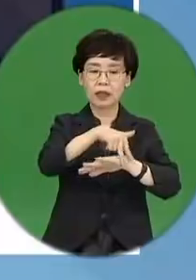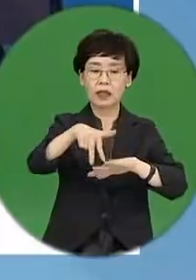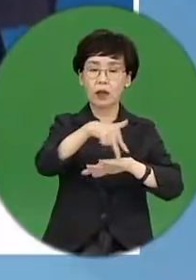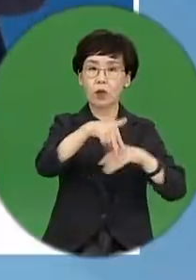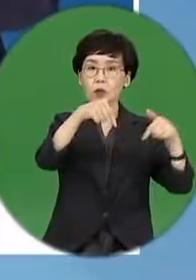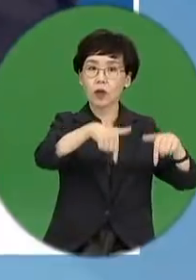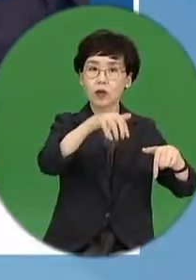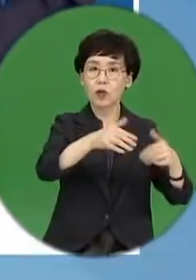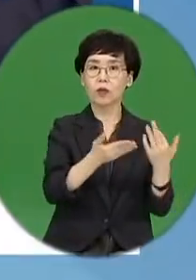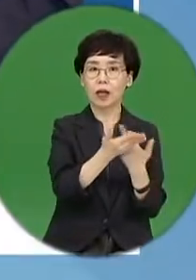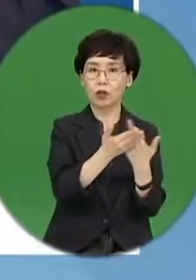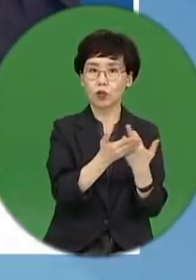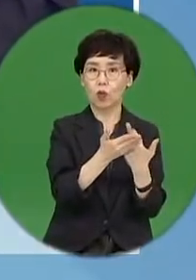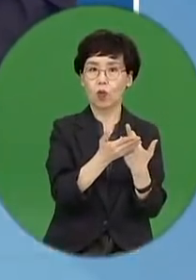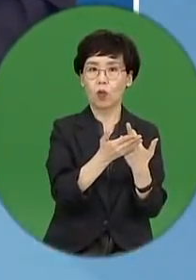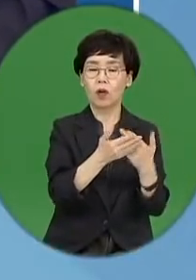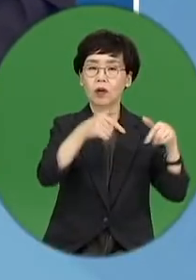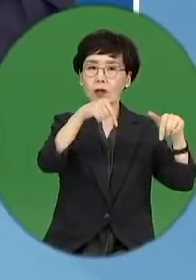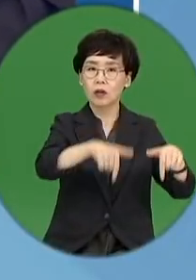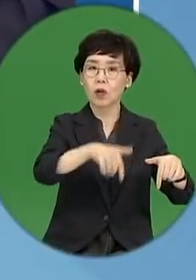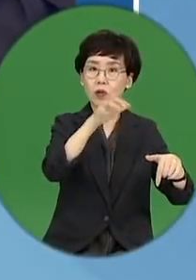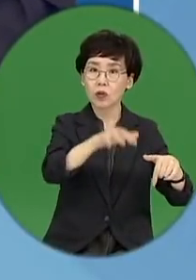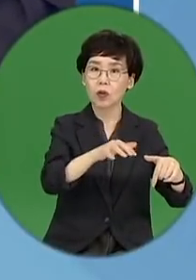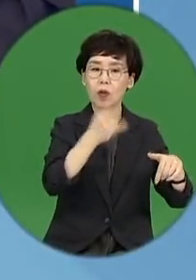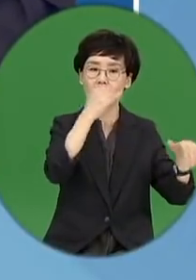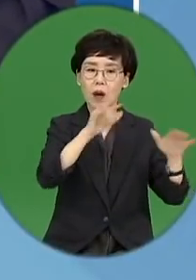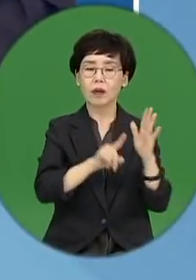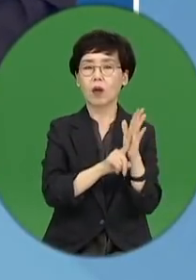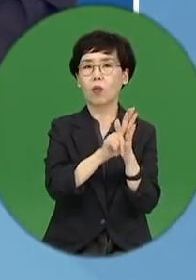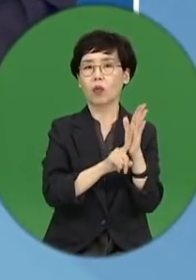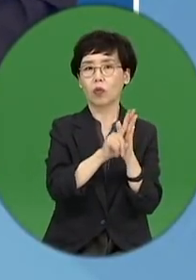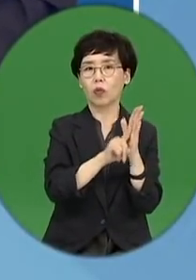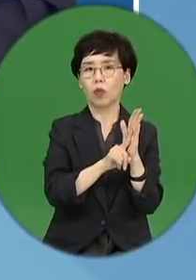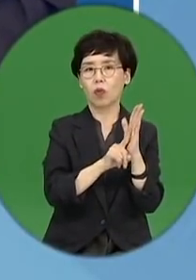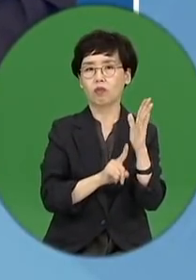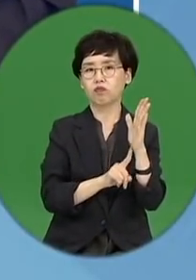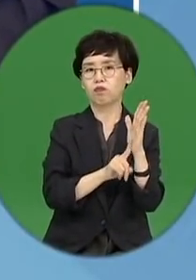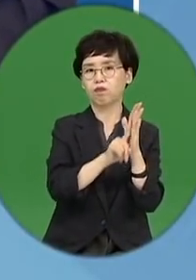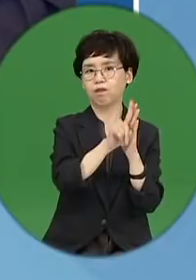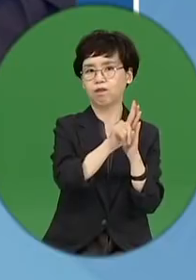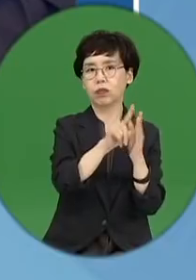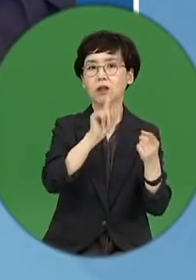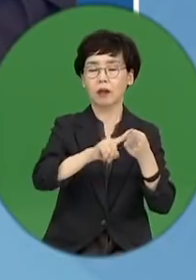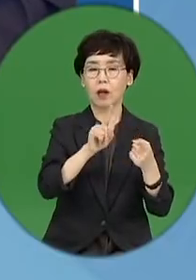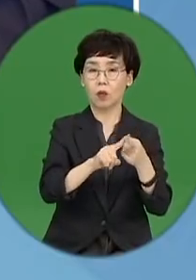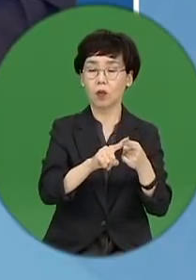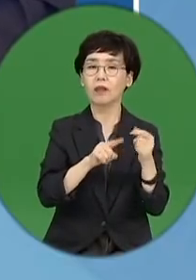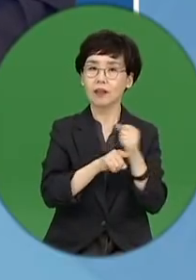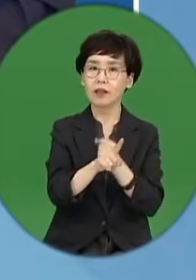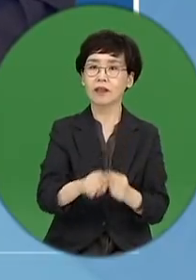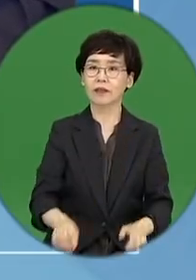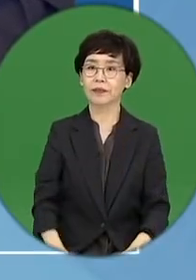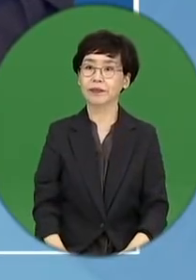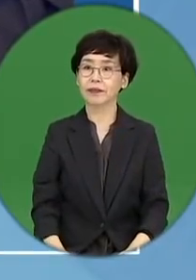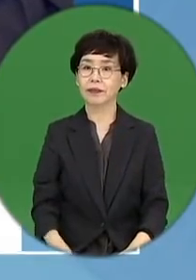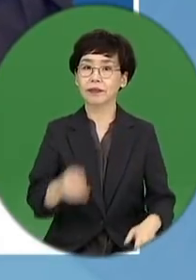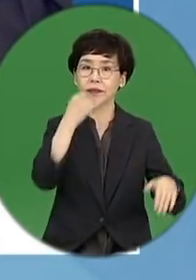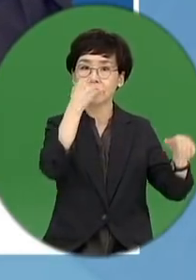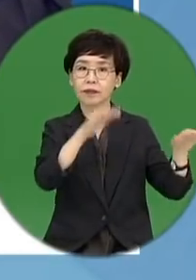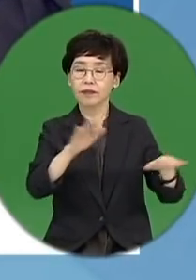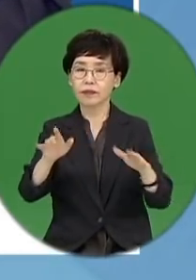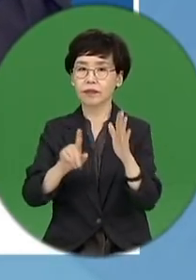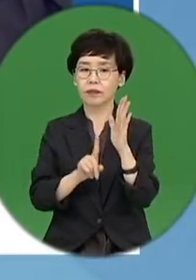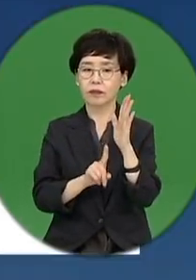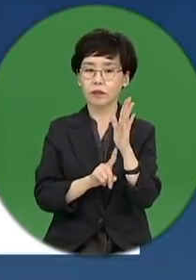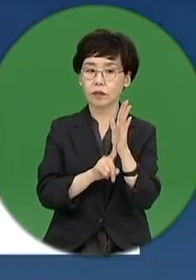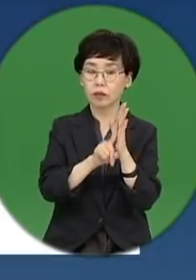제주도 북서쪽 해수 온도가 아직도 그대로 높은 대로 유지되고 있다 하는 걸 의미하는 것 같아요. 바닷물의 기온,